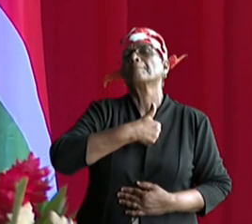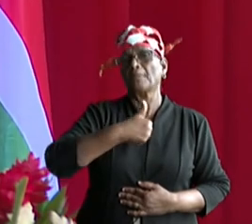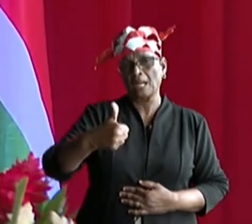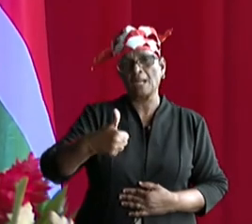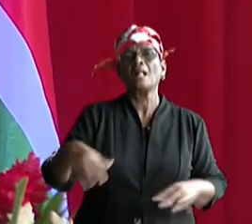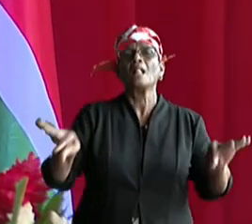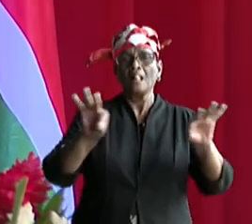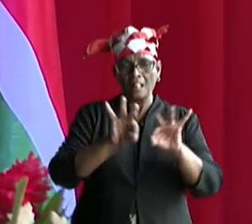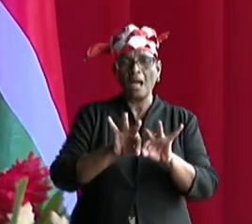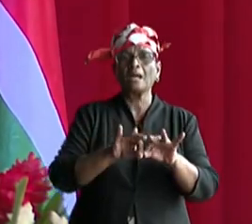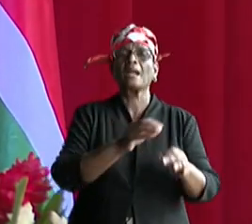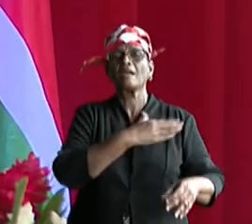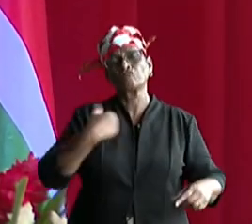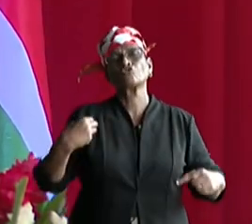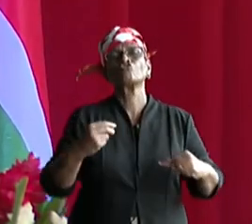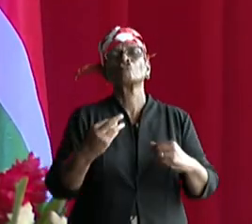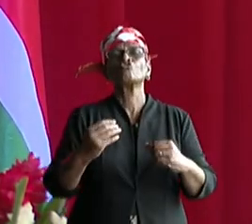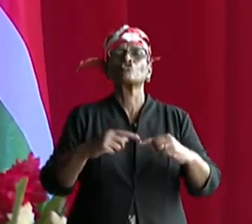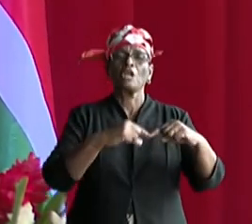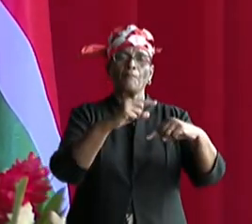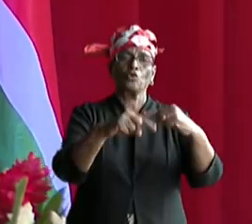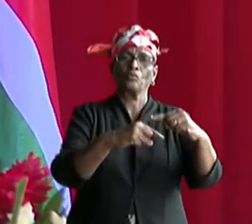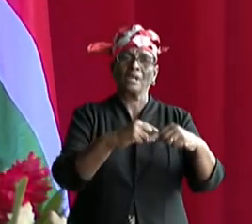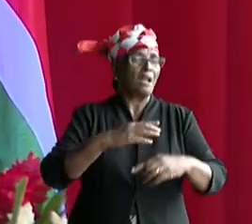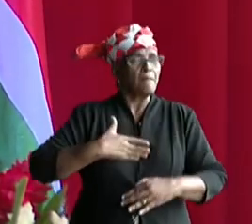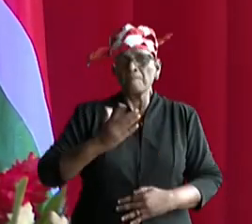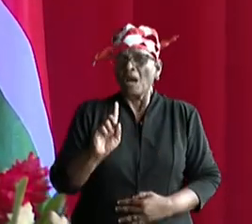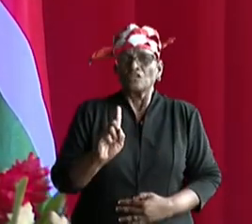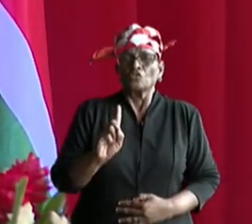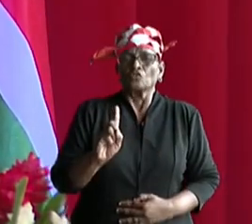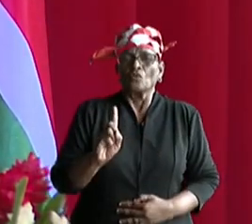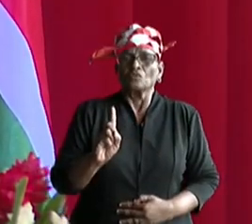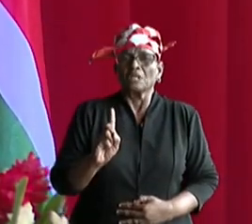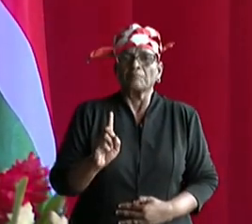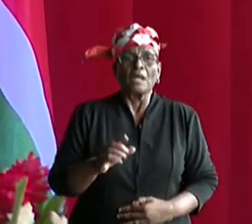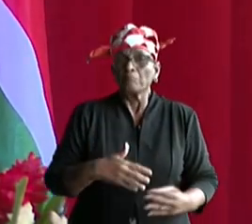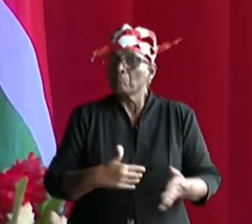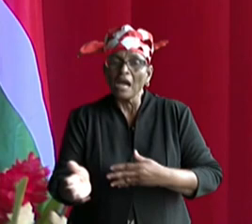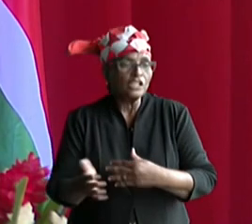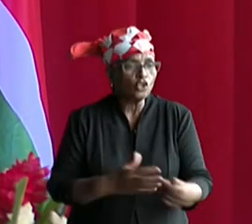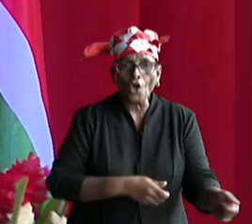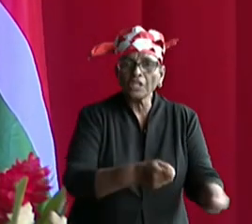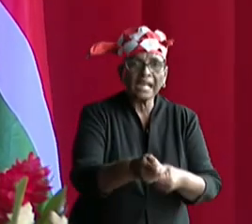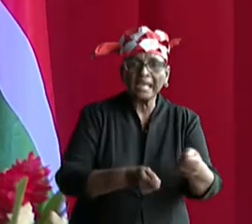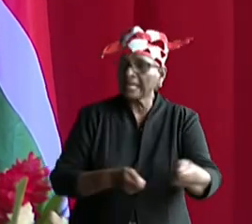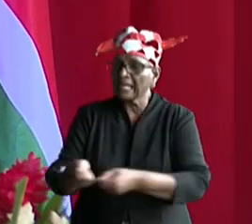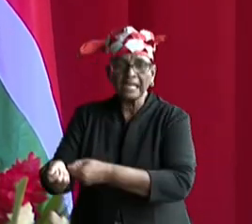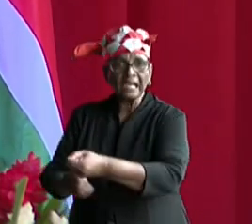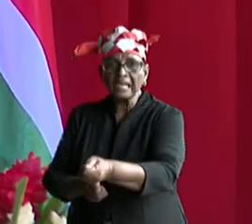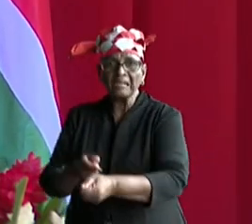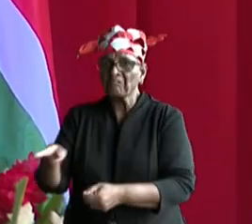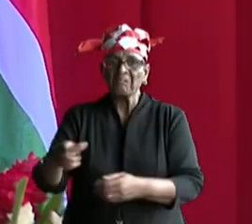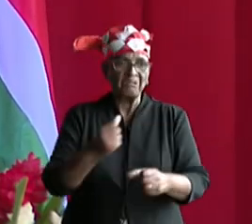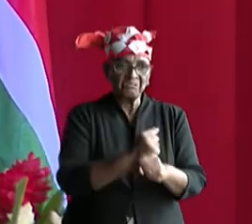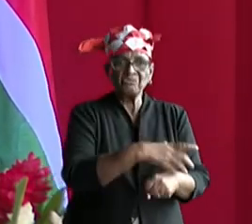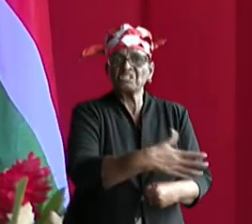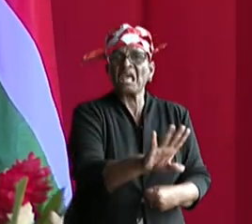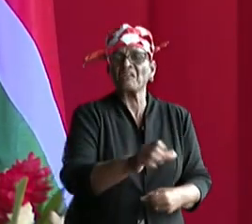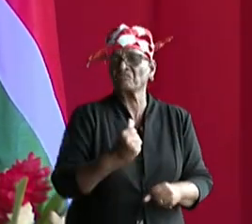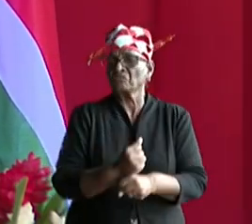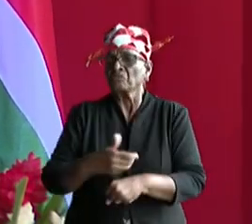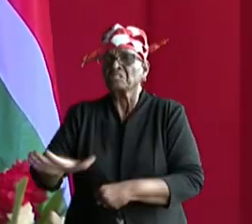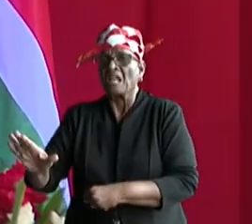voor duurzame ontwikkeling. Het mag niet zo zijn dat welke regering dan ook kan doen en laten wat zij wil en